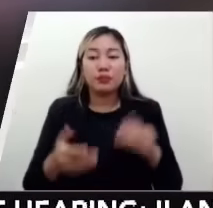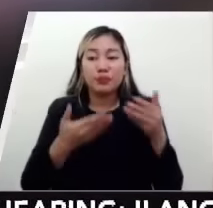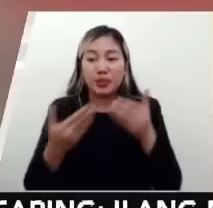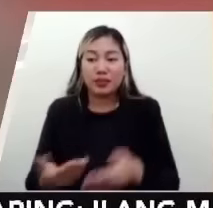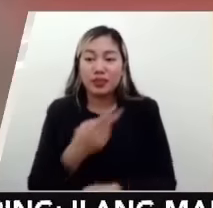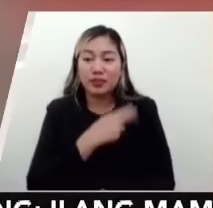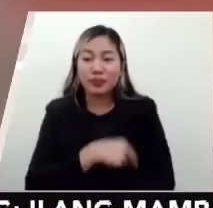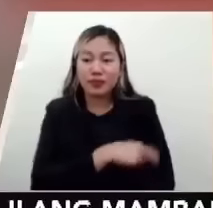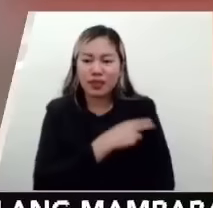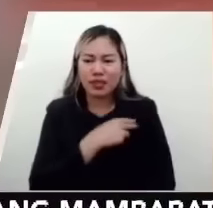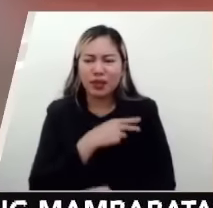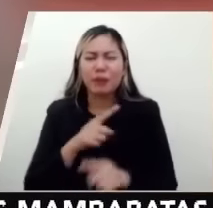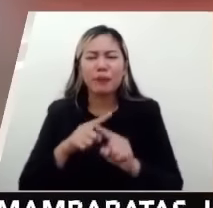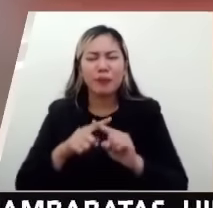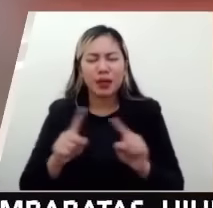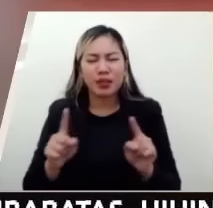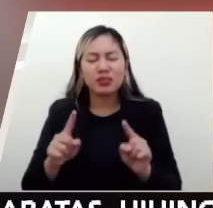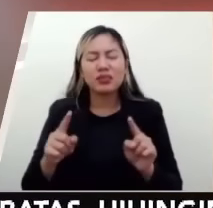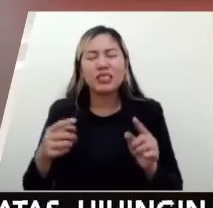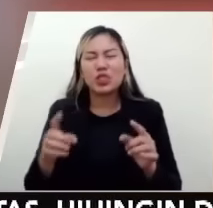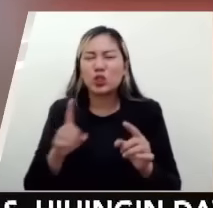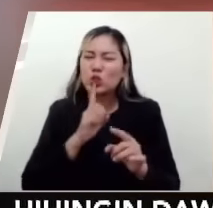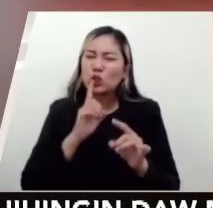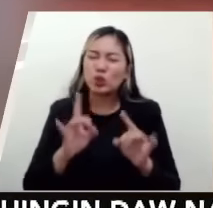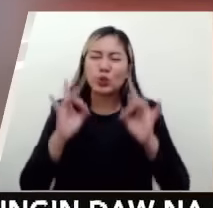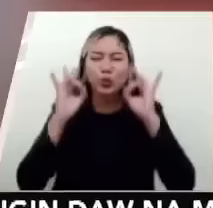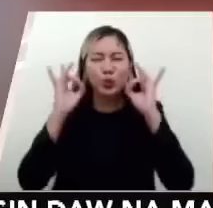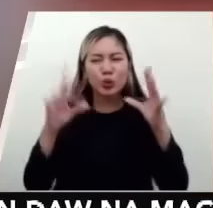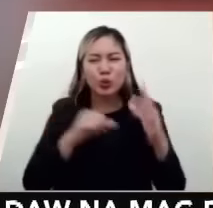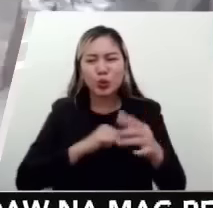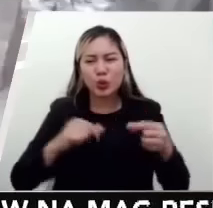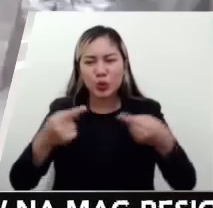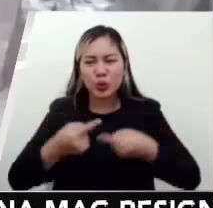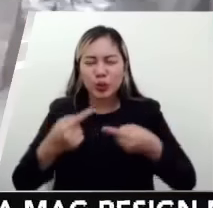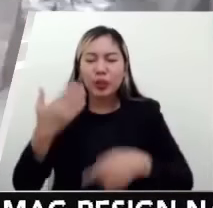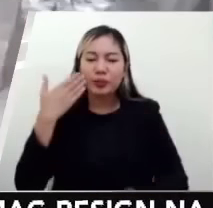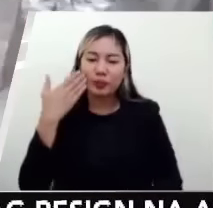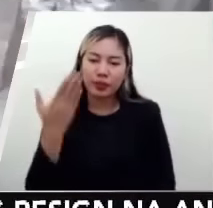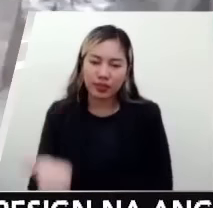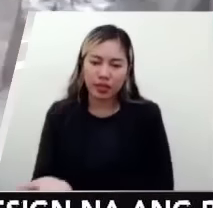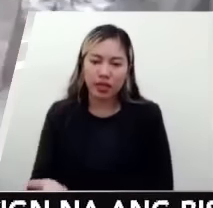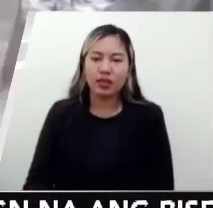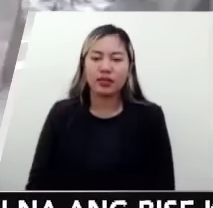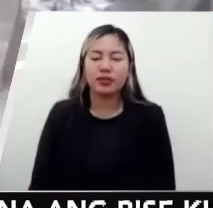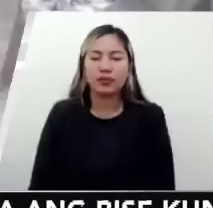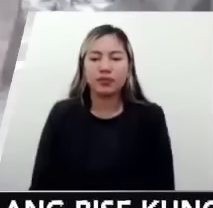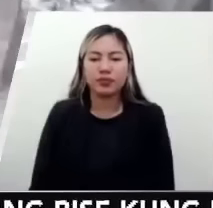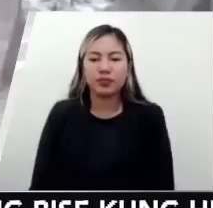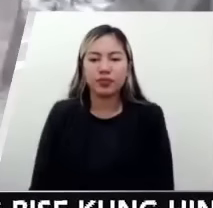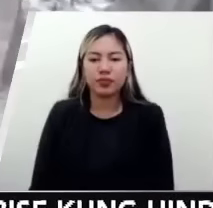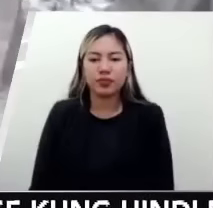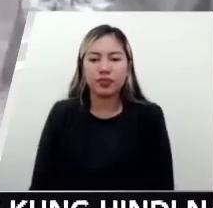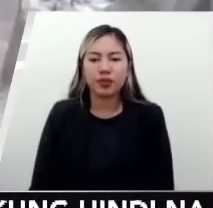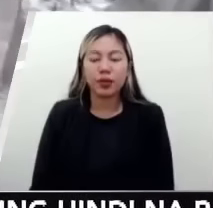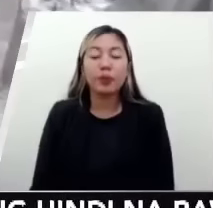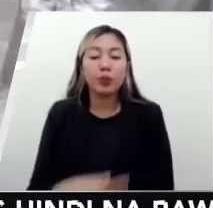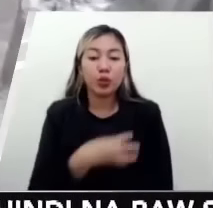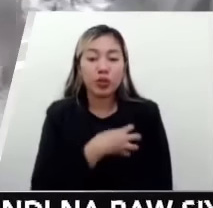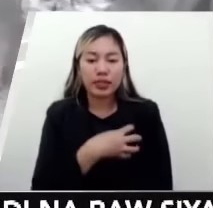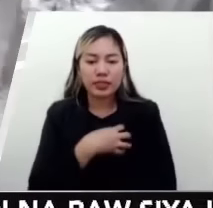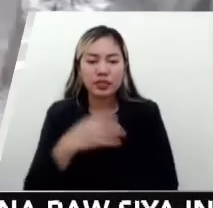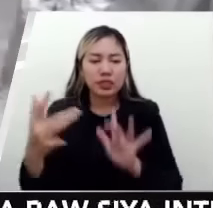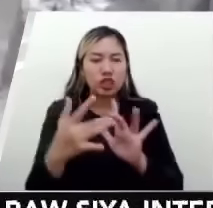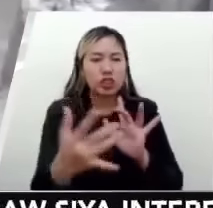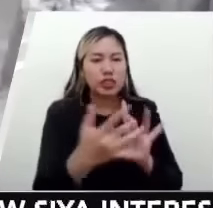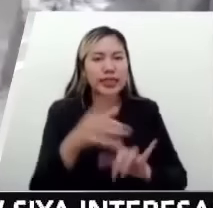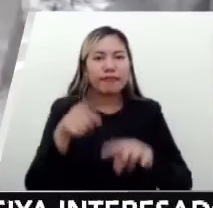dahil sa tindi ng masugat na tinamo, namatay kalauna ng biktima. Nakikipag-ugnayan ang pulisya sa iba't ibang police station para sa